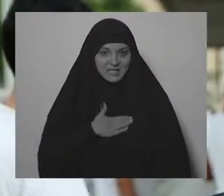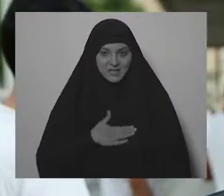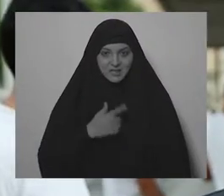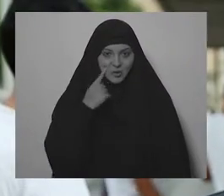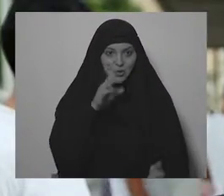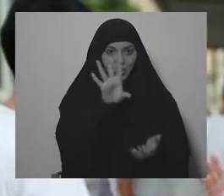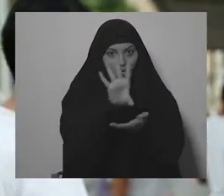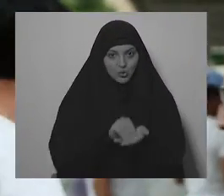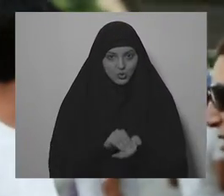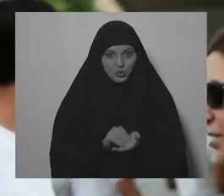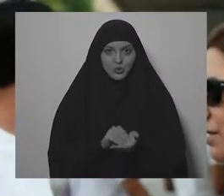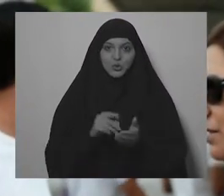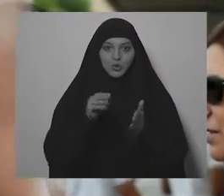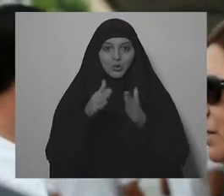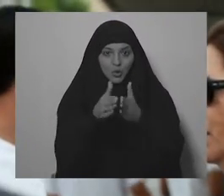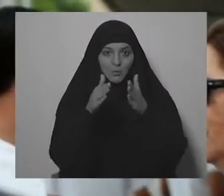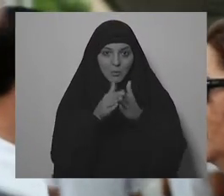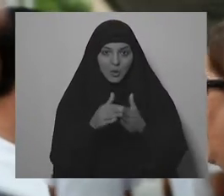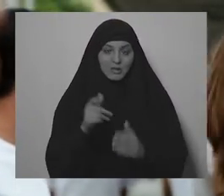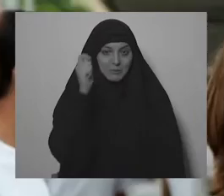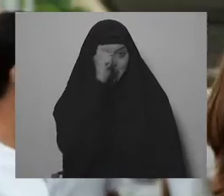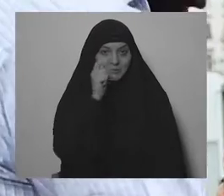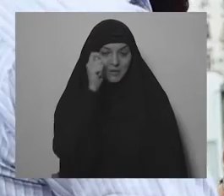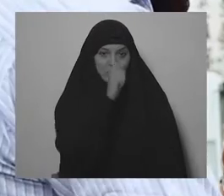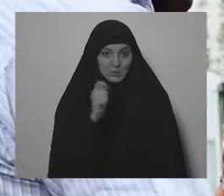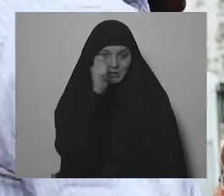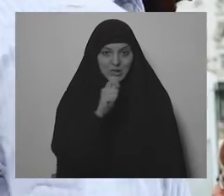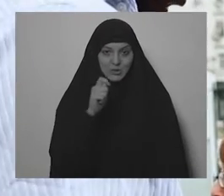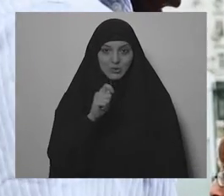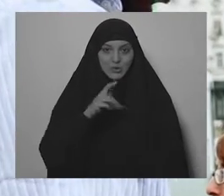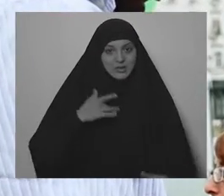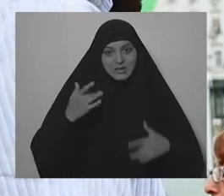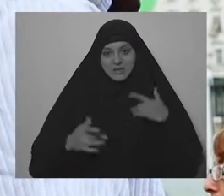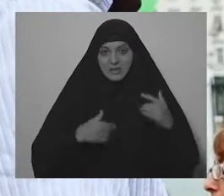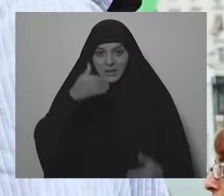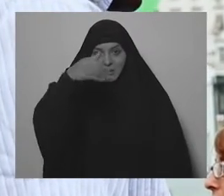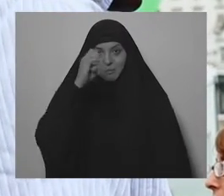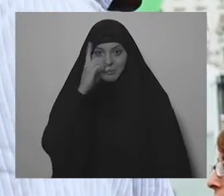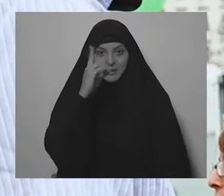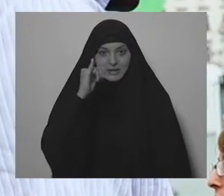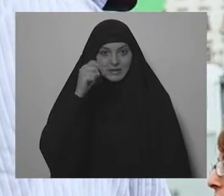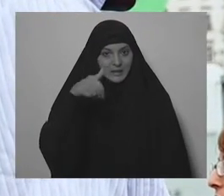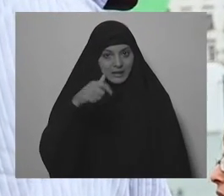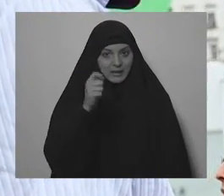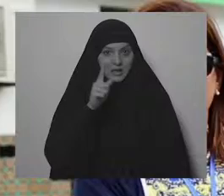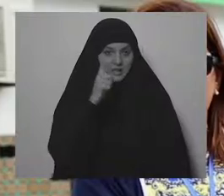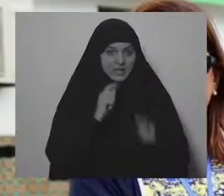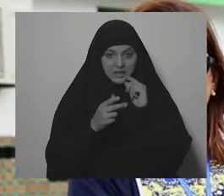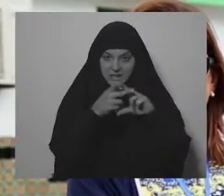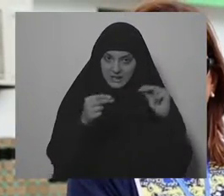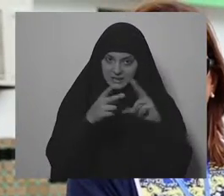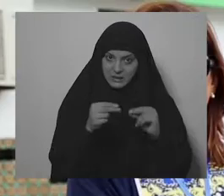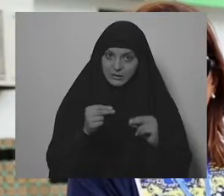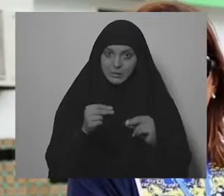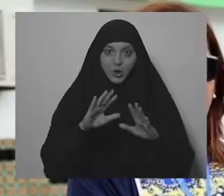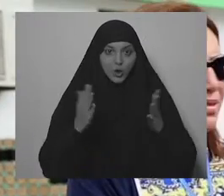la demande de Madame Rafiqa de l'association Masrah al-Medina. Je lui ai bien expliqué la procédure adéquate à prendre et